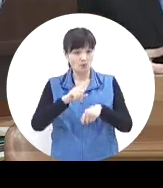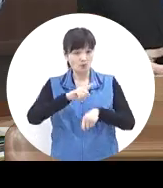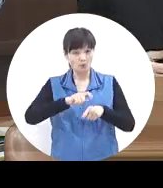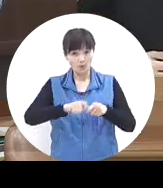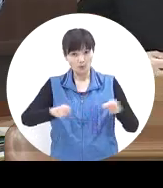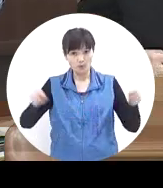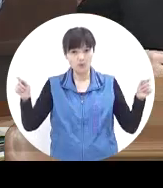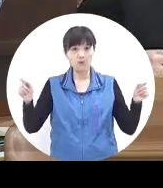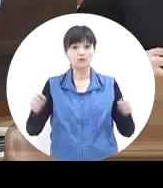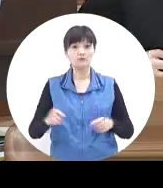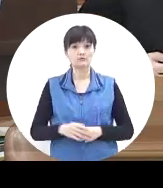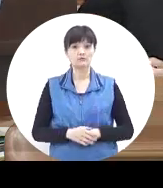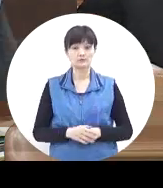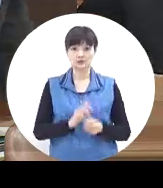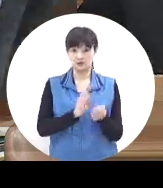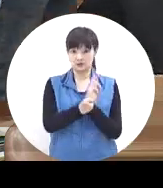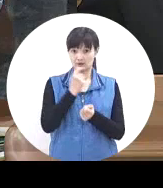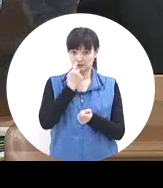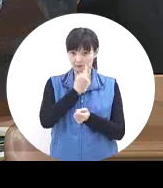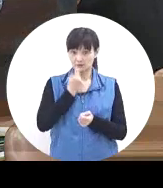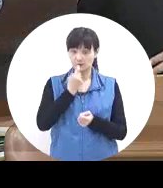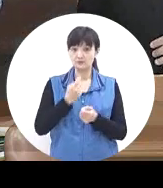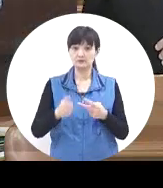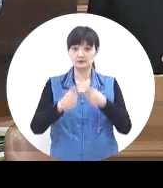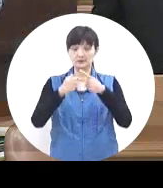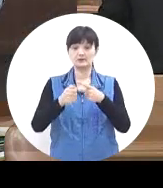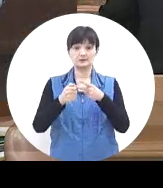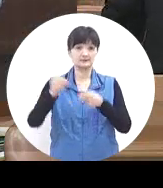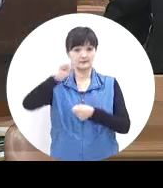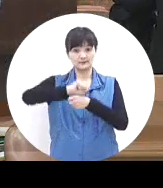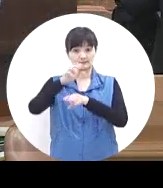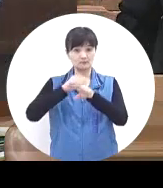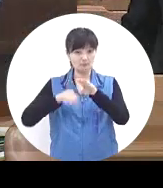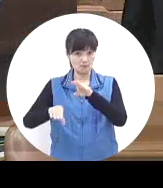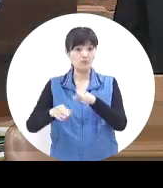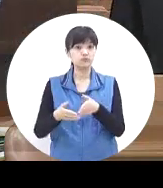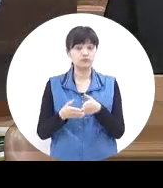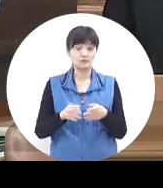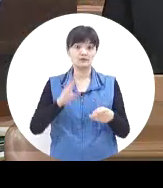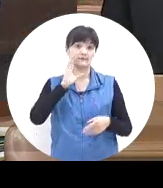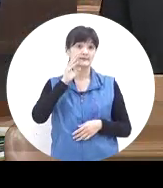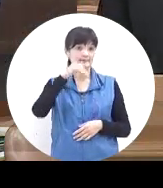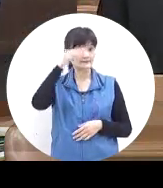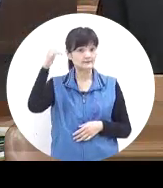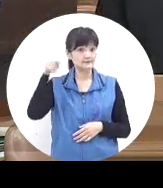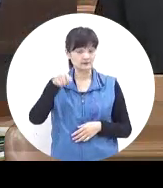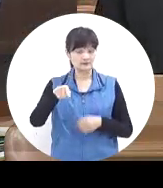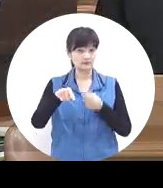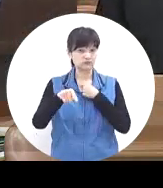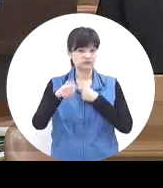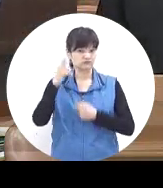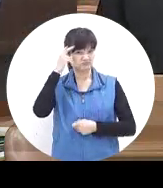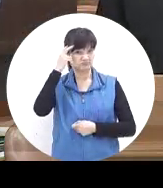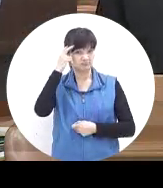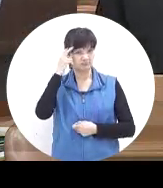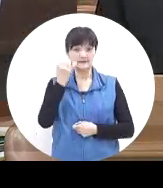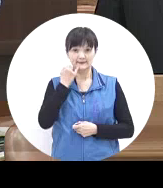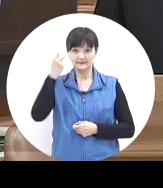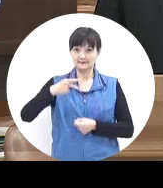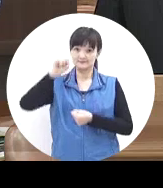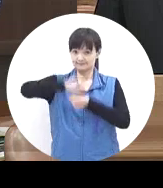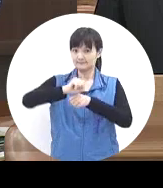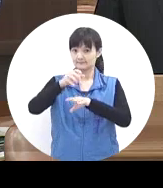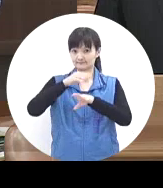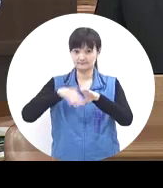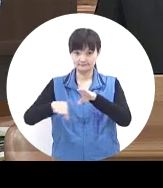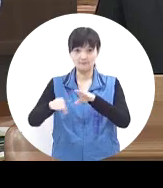很久的，就是说林口你也在加速第二个交流道又在出来了。 哎， 泰山我一直坚持泰山。能够增设交道，所以在